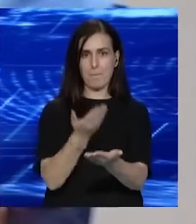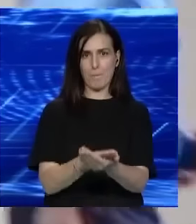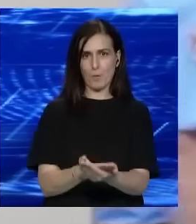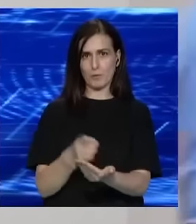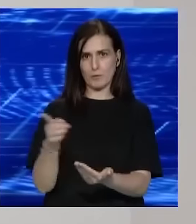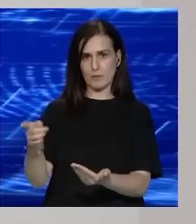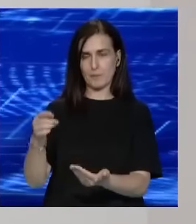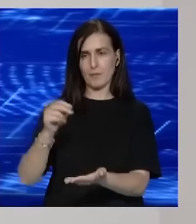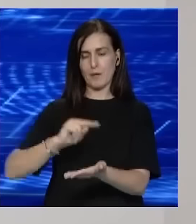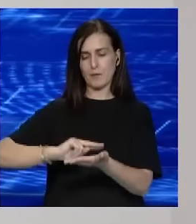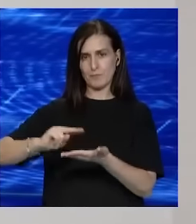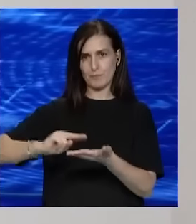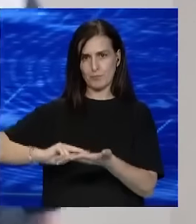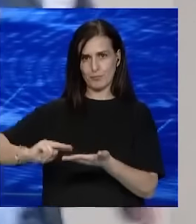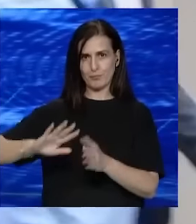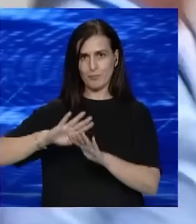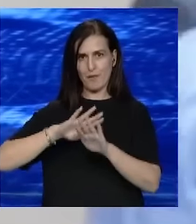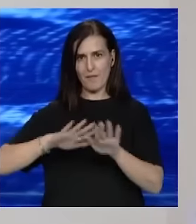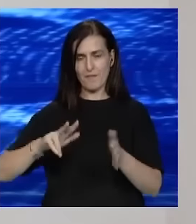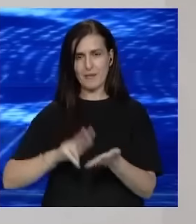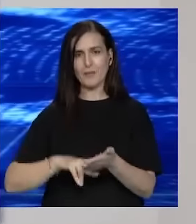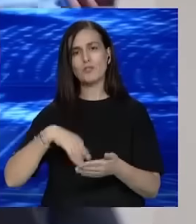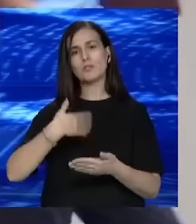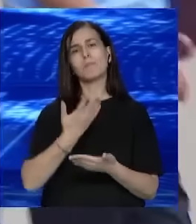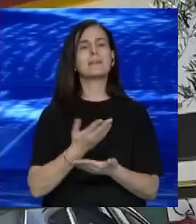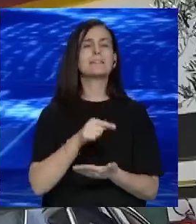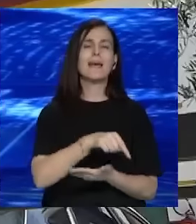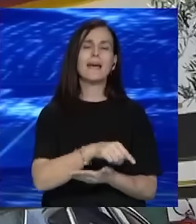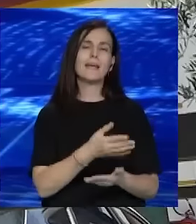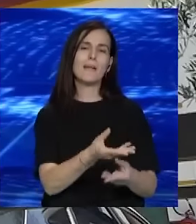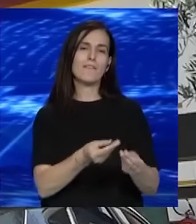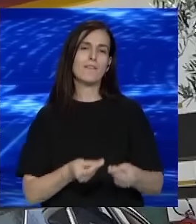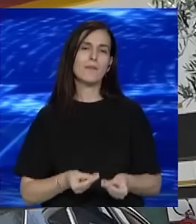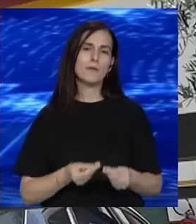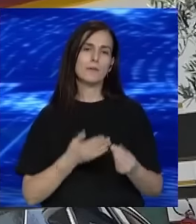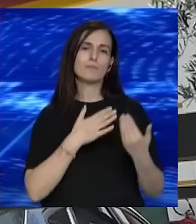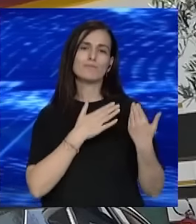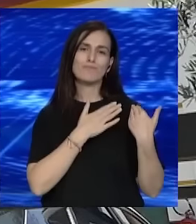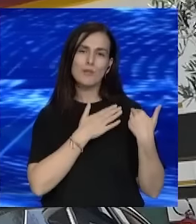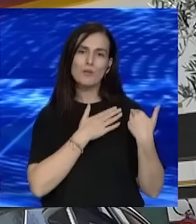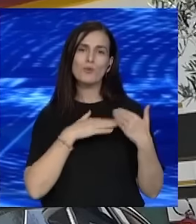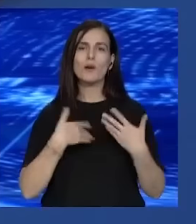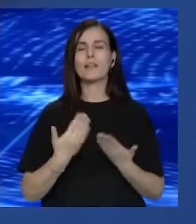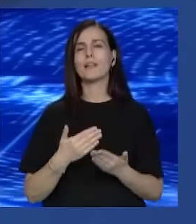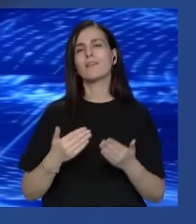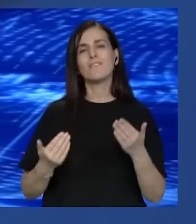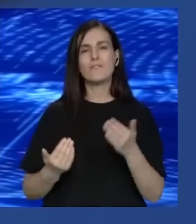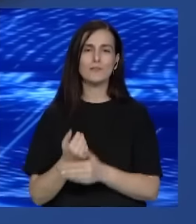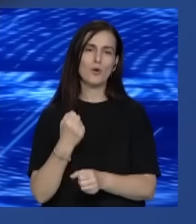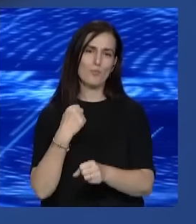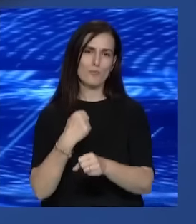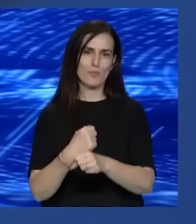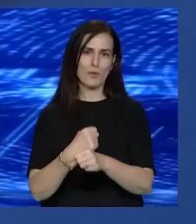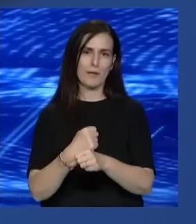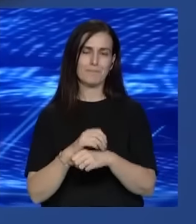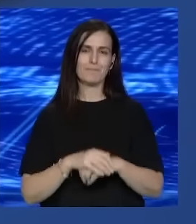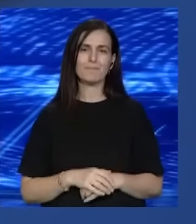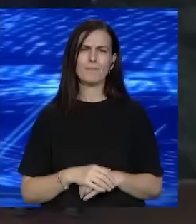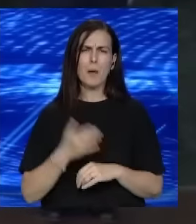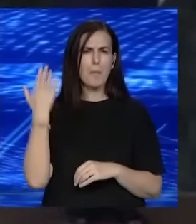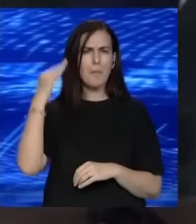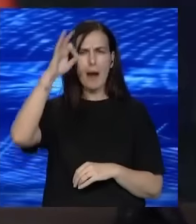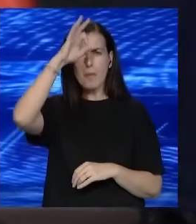vendimi publikohet në fletoren zyrtare dhe menjëherë njëri nga kandidatët merr detyrën e drejtorit të përgjithshëm të policisë, duke pasur Muhamet Rumbullakun.